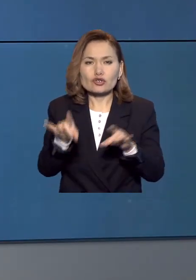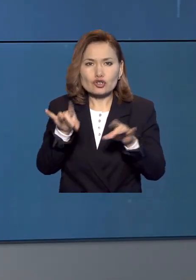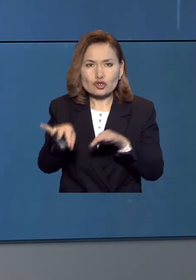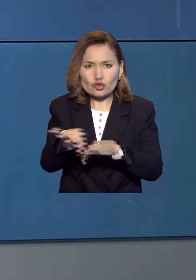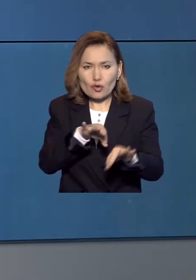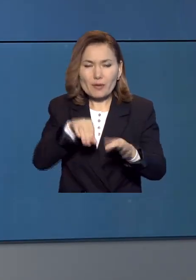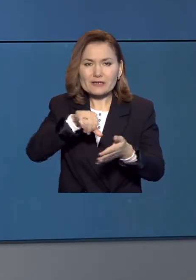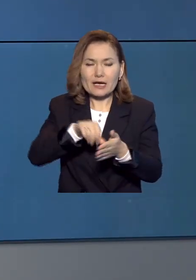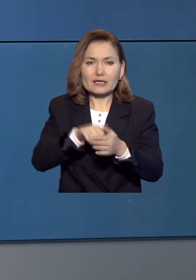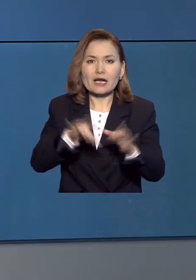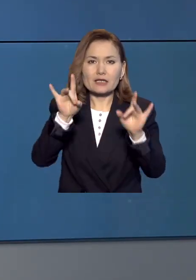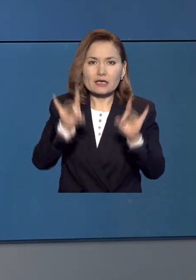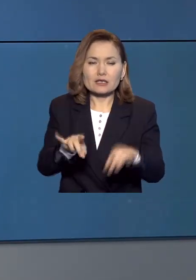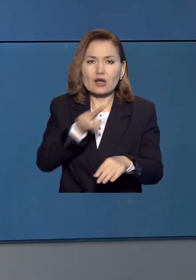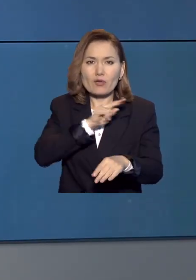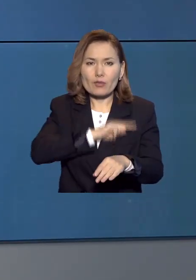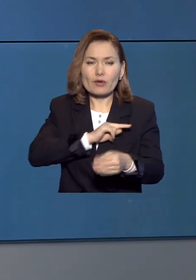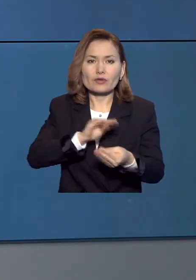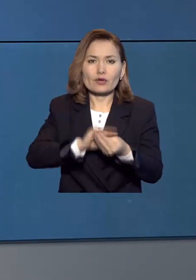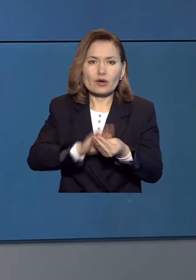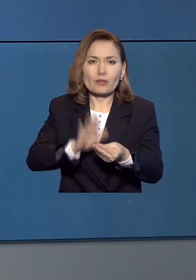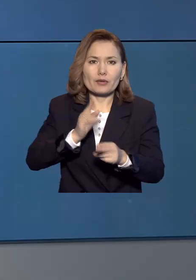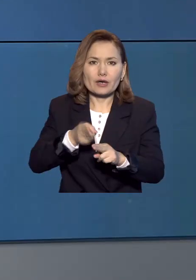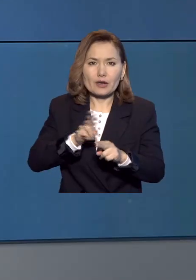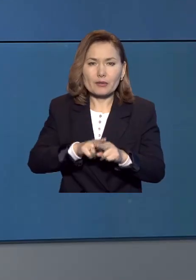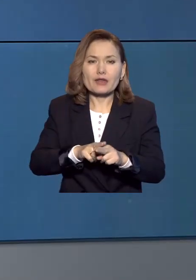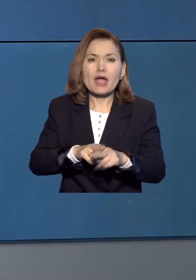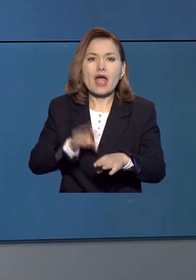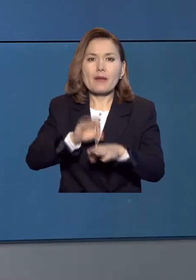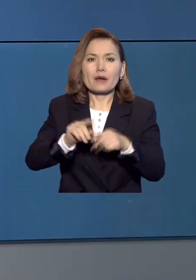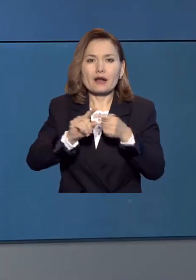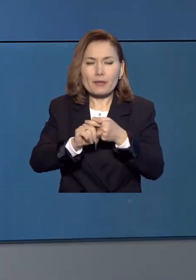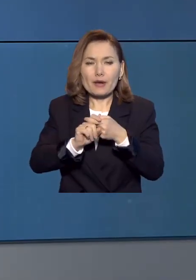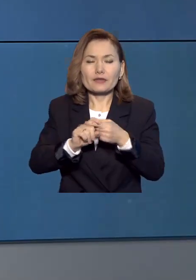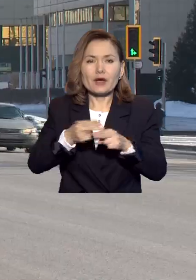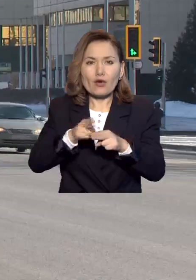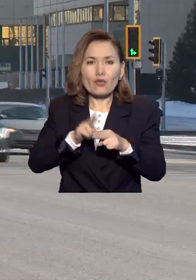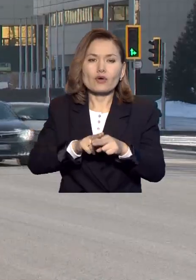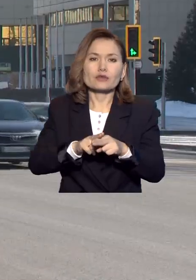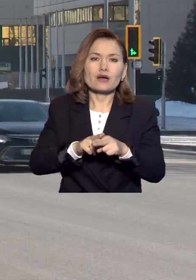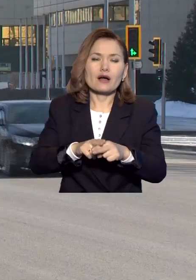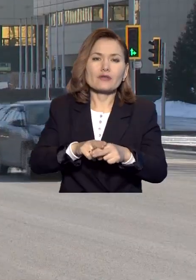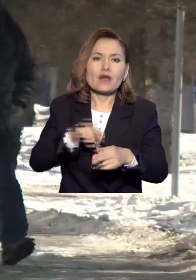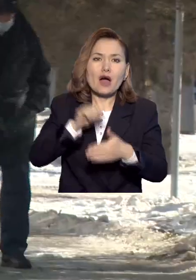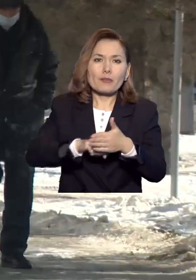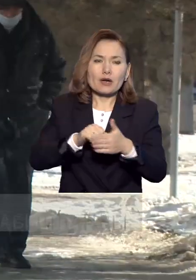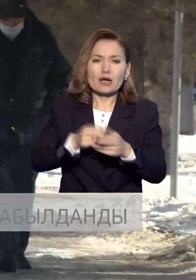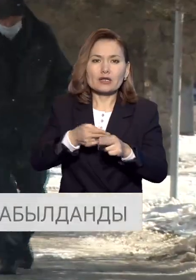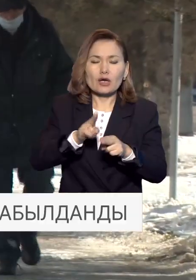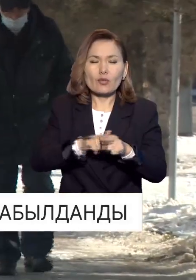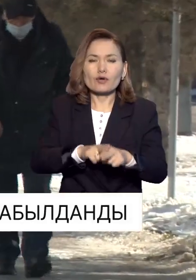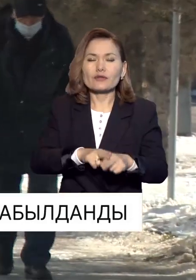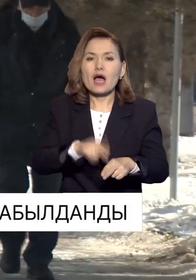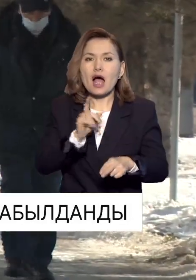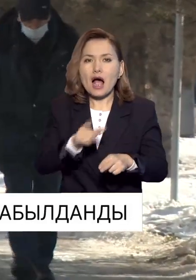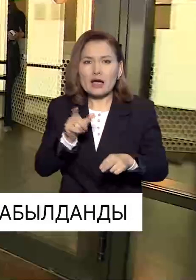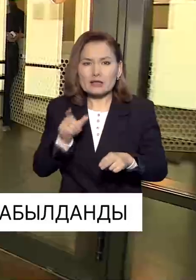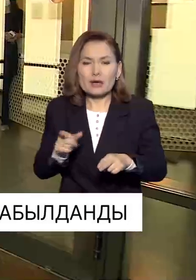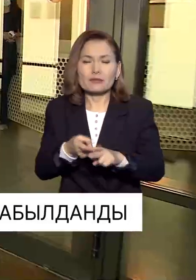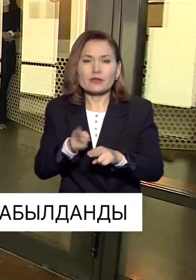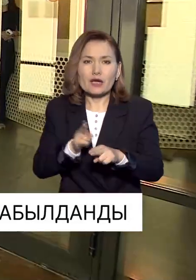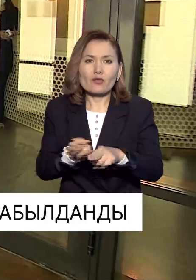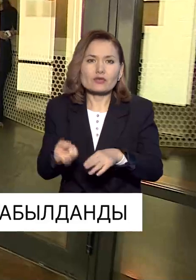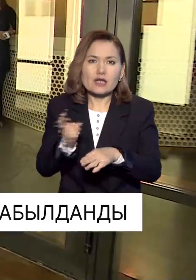Ал сары және қызыл аймақтарда тыйымдар жеңілдетіледі. Нақтылар болсақ, эпиджағдайға байланысты келушілерге орындар саны белгіленген. Мысалы,